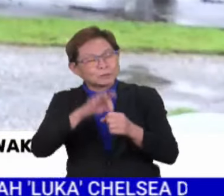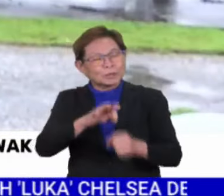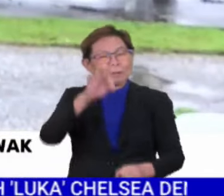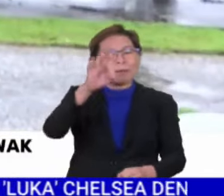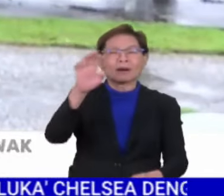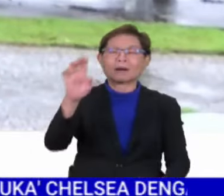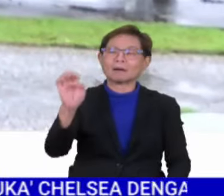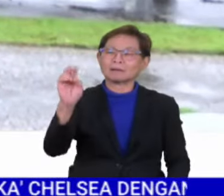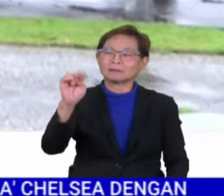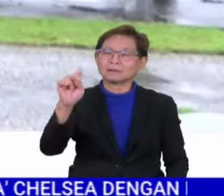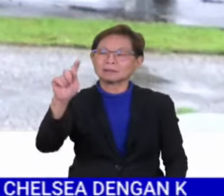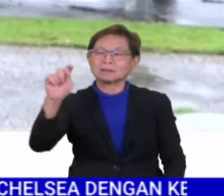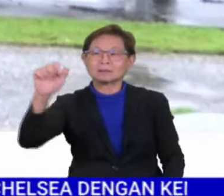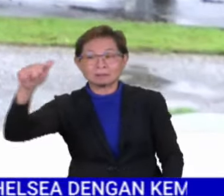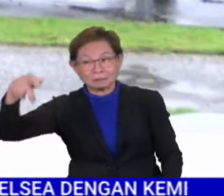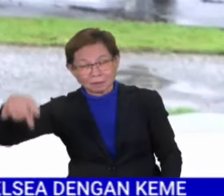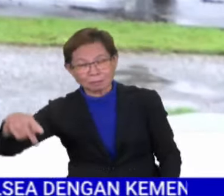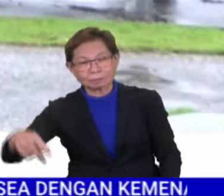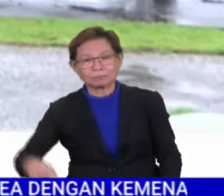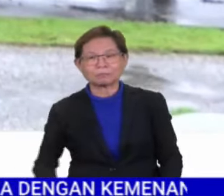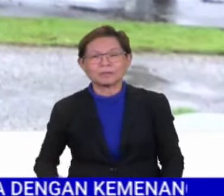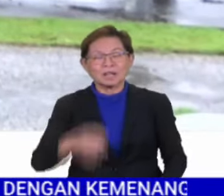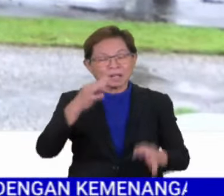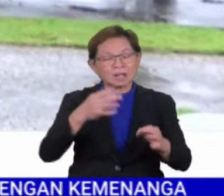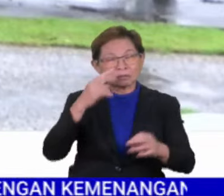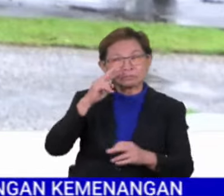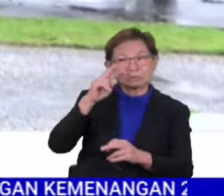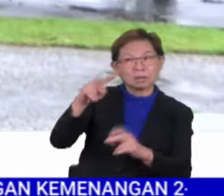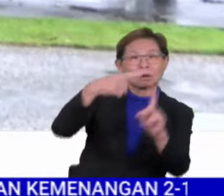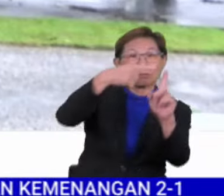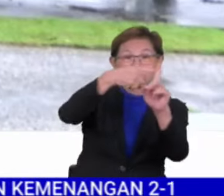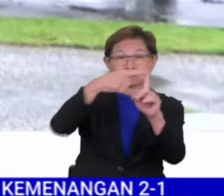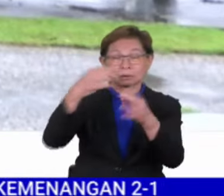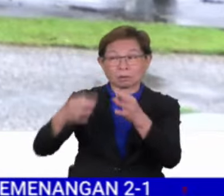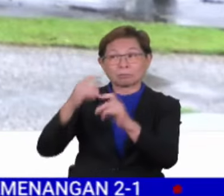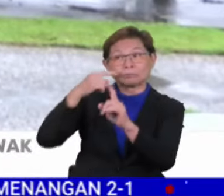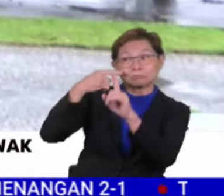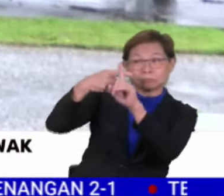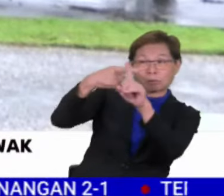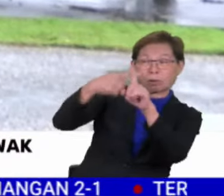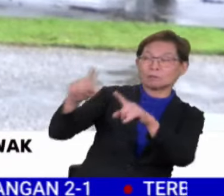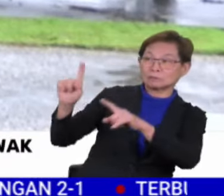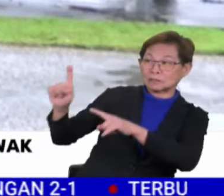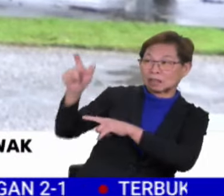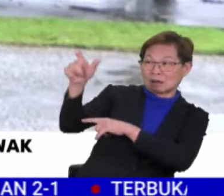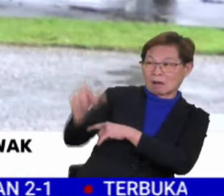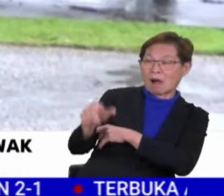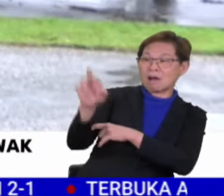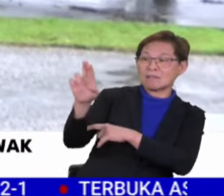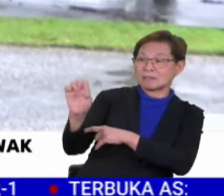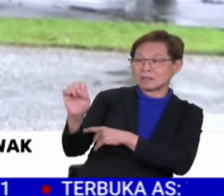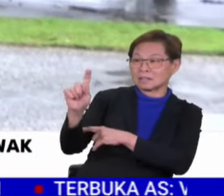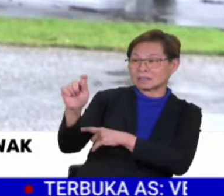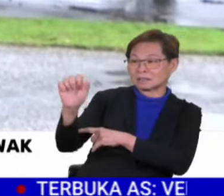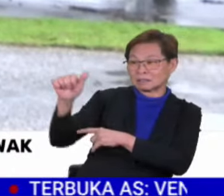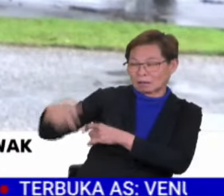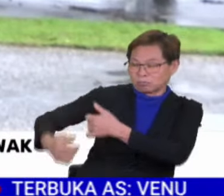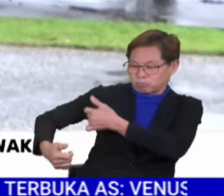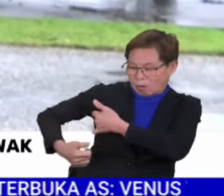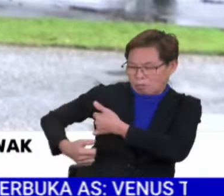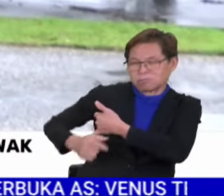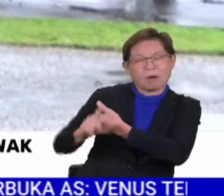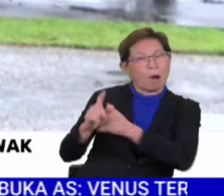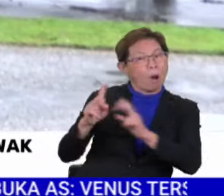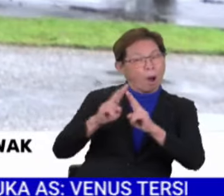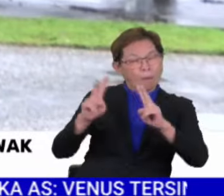ini kalau saya lihat dari segi positifnya adalah sesuatu pelawan yang boleh dikatakan pelawan